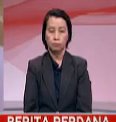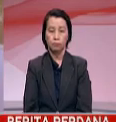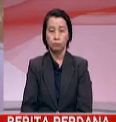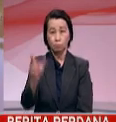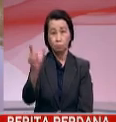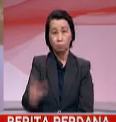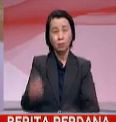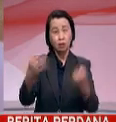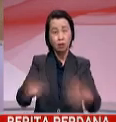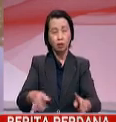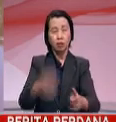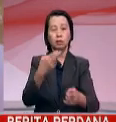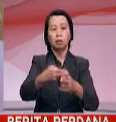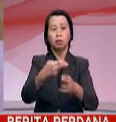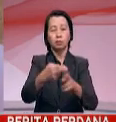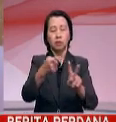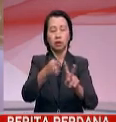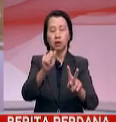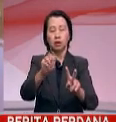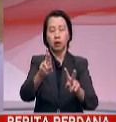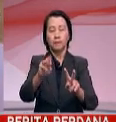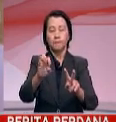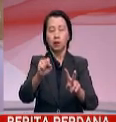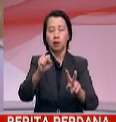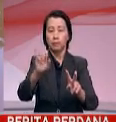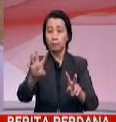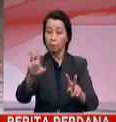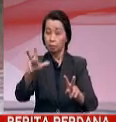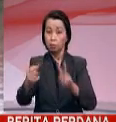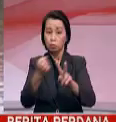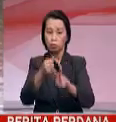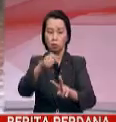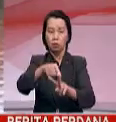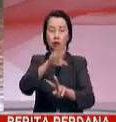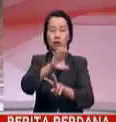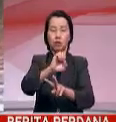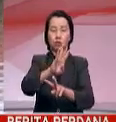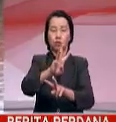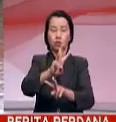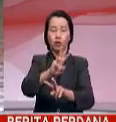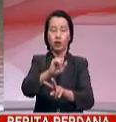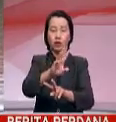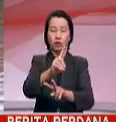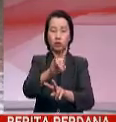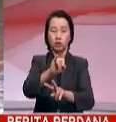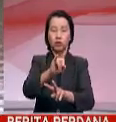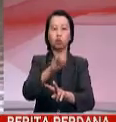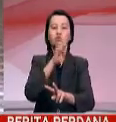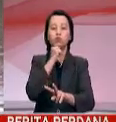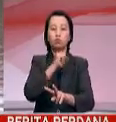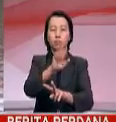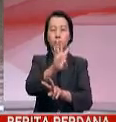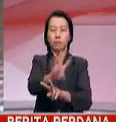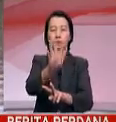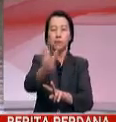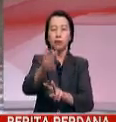Mangsa yang masih hilang dikenali sebagai Arman Ismail, 43 tahun dan Cik Wadi Bakar, 44 tahun.